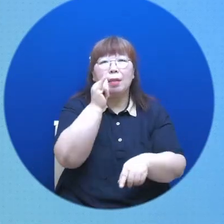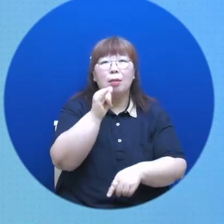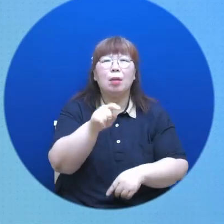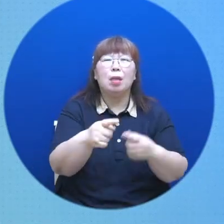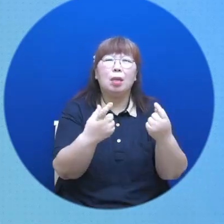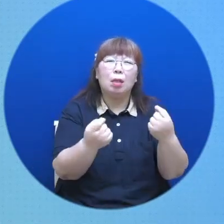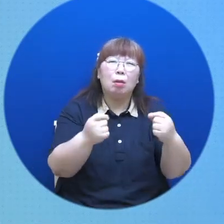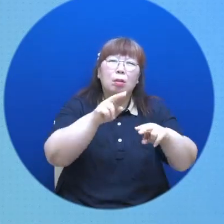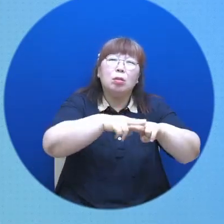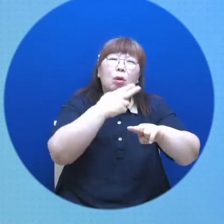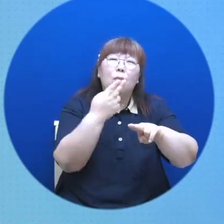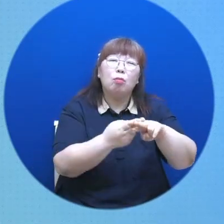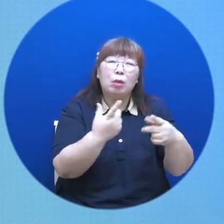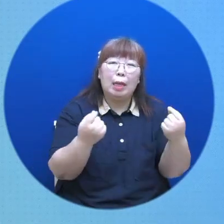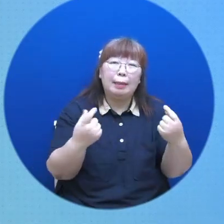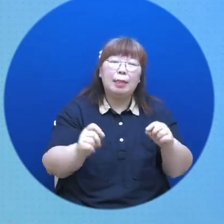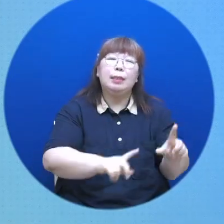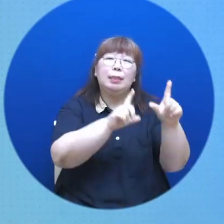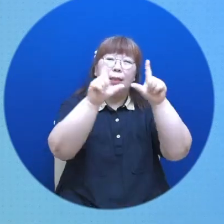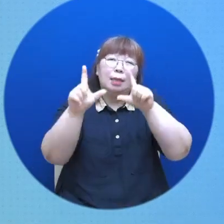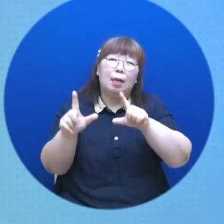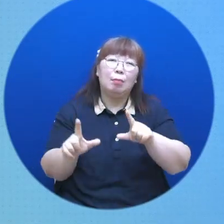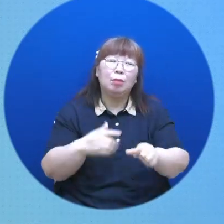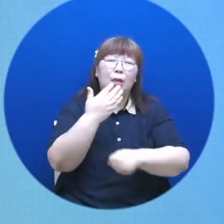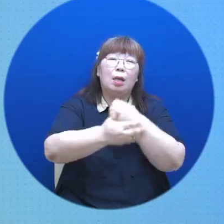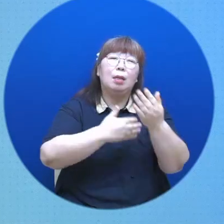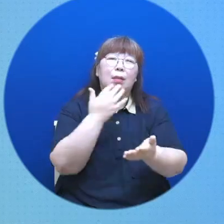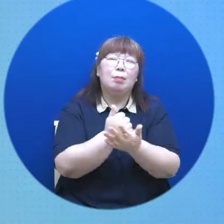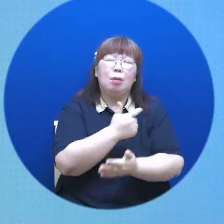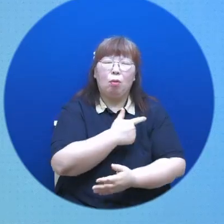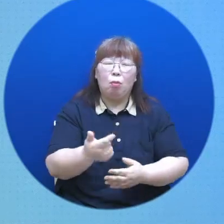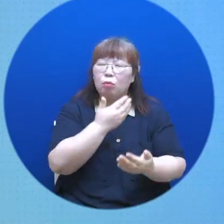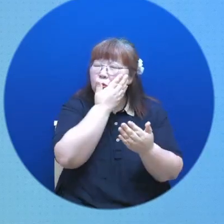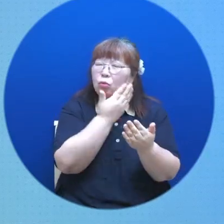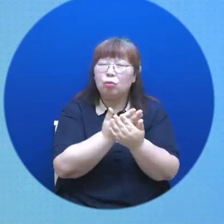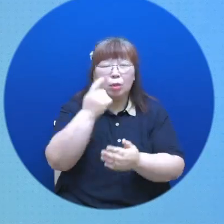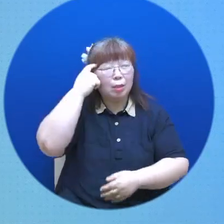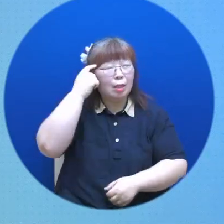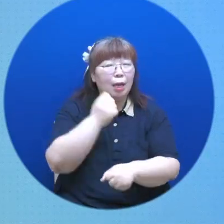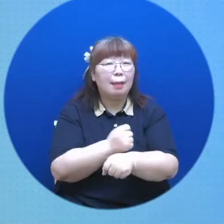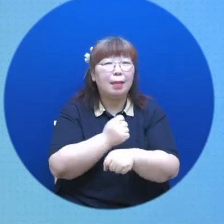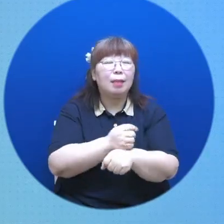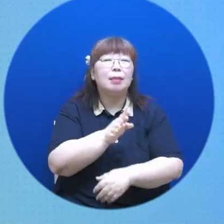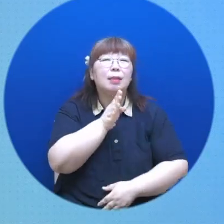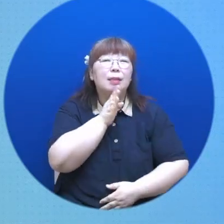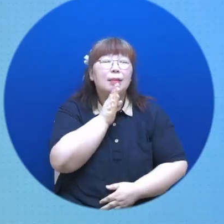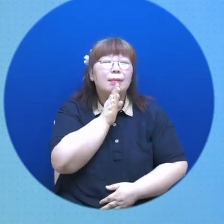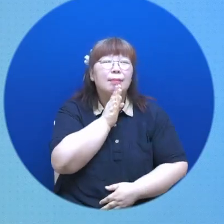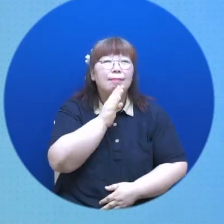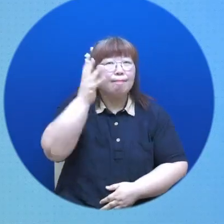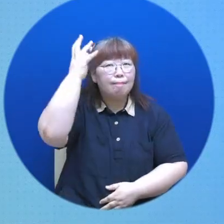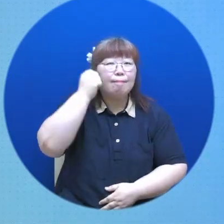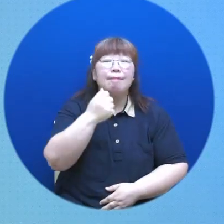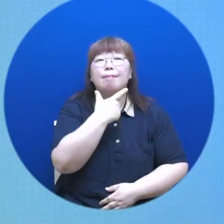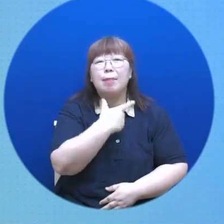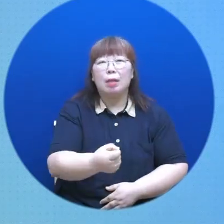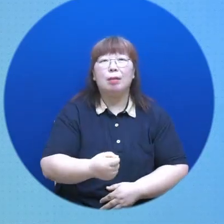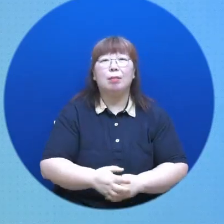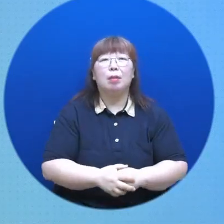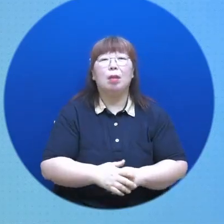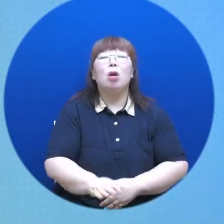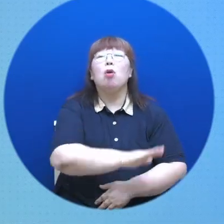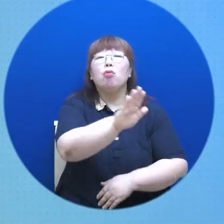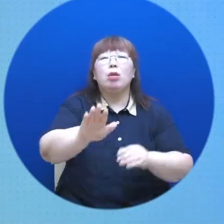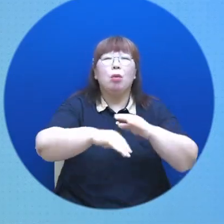삶을 하나님께서 너무 소중히 여기신다. 그 사실을 기억하시길 바랍니다. 우리